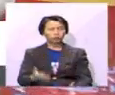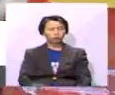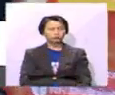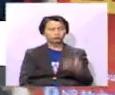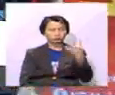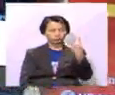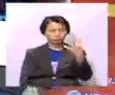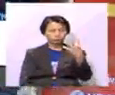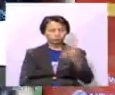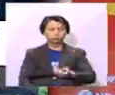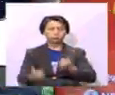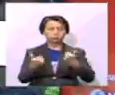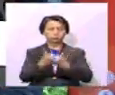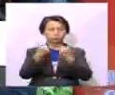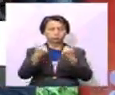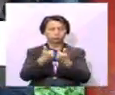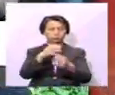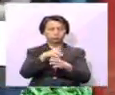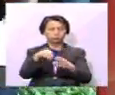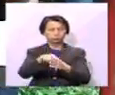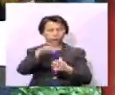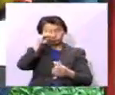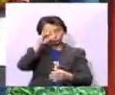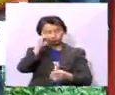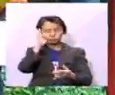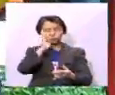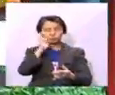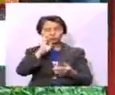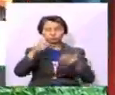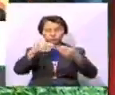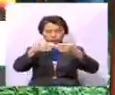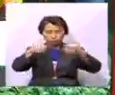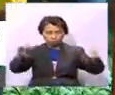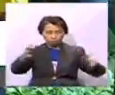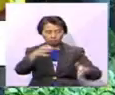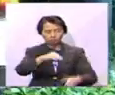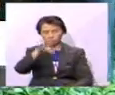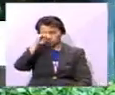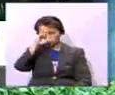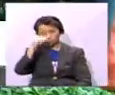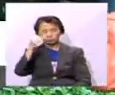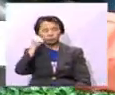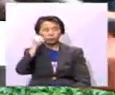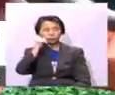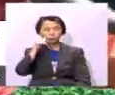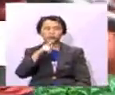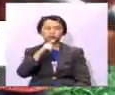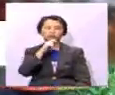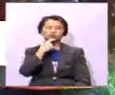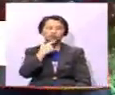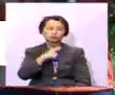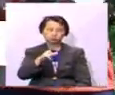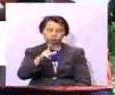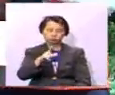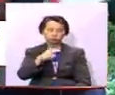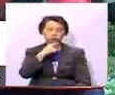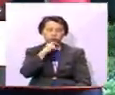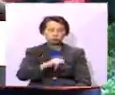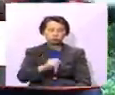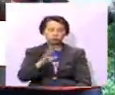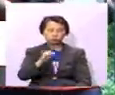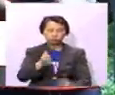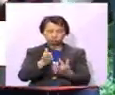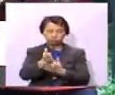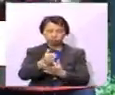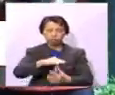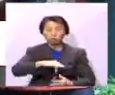kategori utama dipertandingkan membabitkan lelaki dan wanita terbuka serta lelaki dan wanita veteran. Para peserta perlu mengharungi